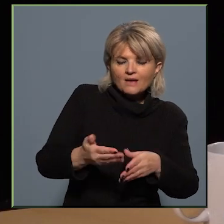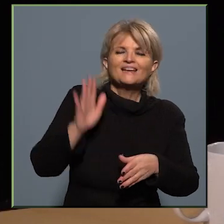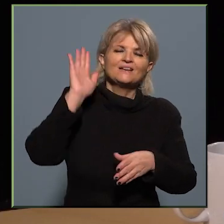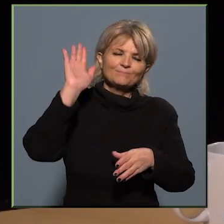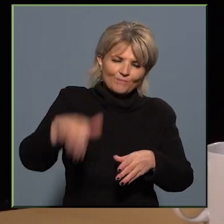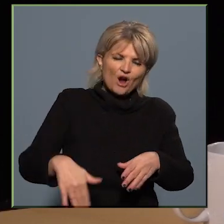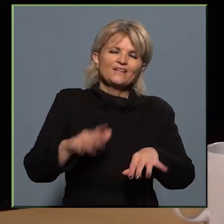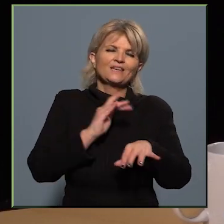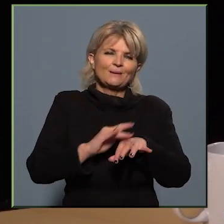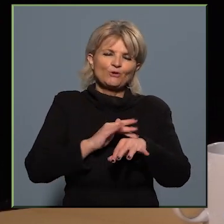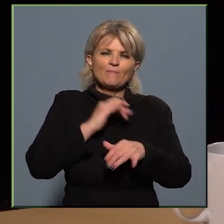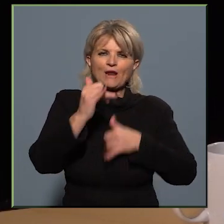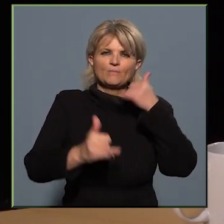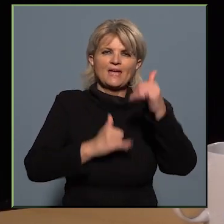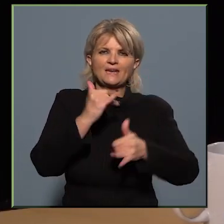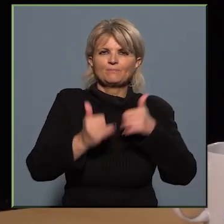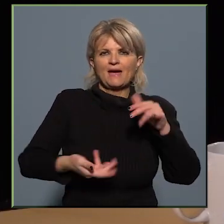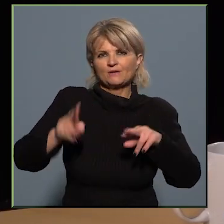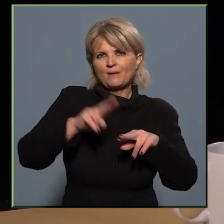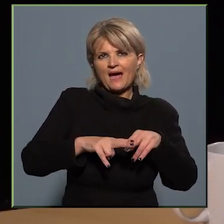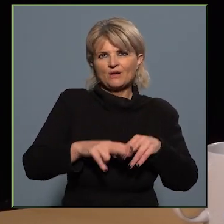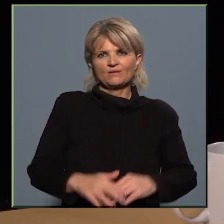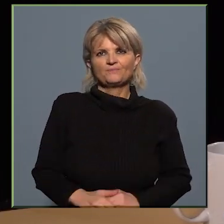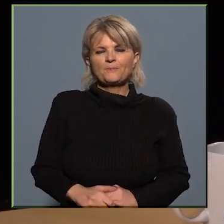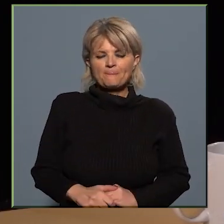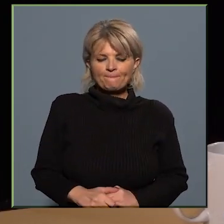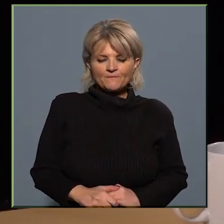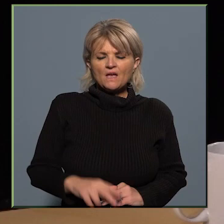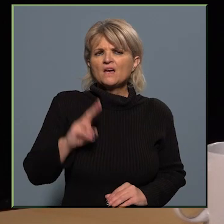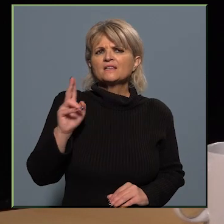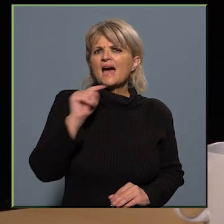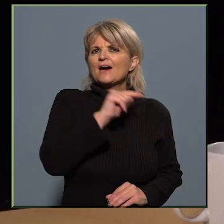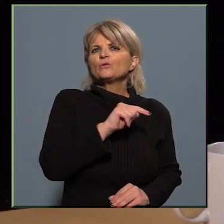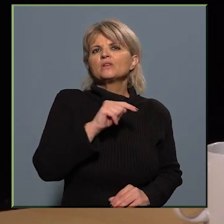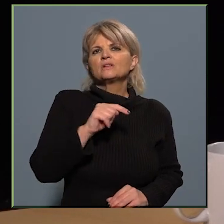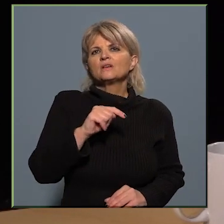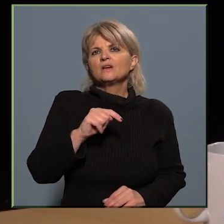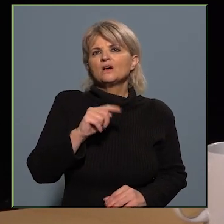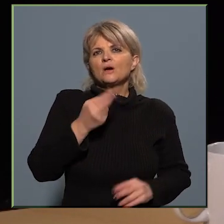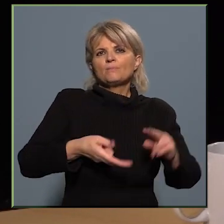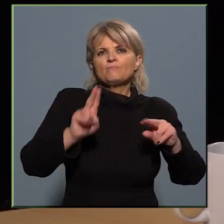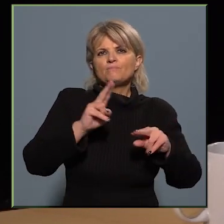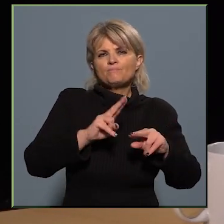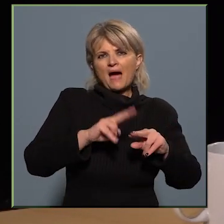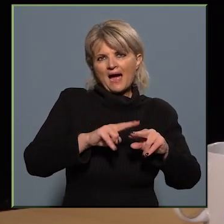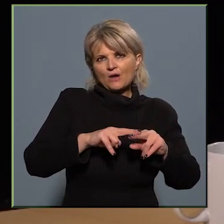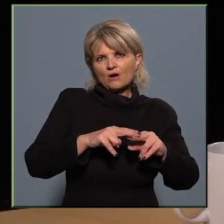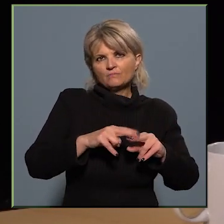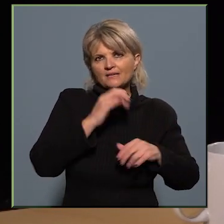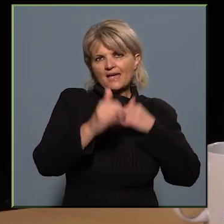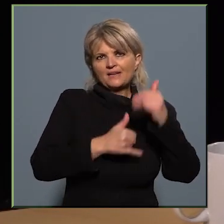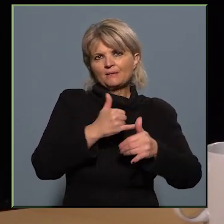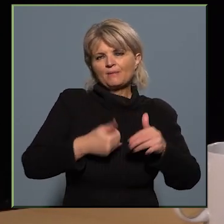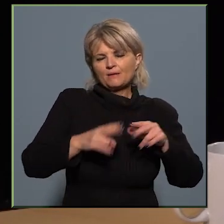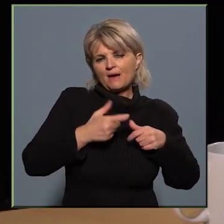kipróbálom, Eisenkramer Károly, aki a pálya megépítésének azt gondolom az élharcos, a motorja volt, azt